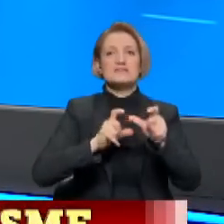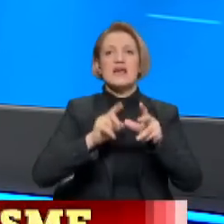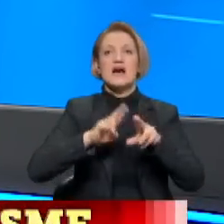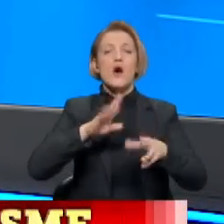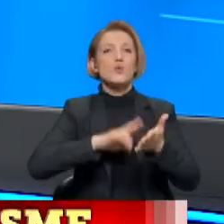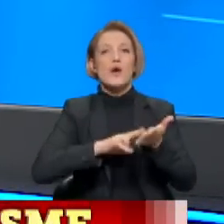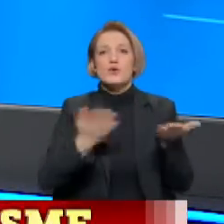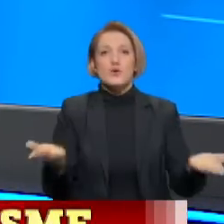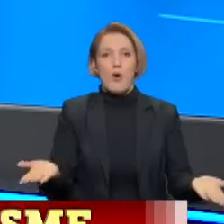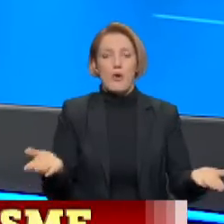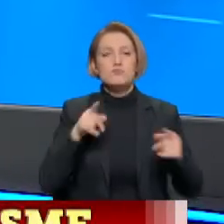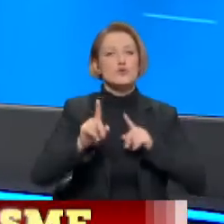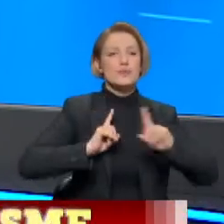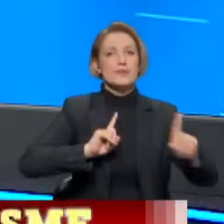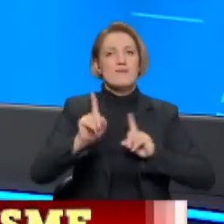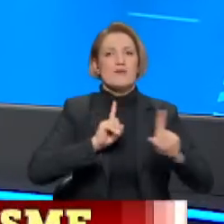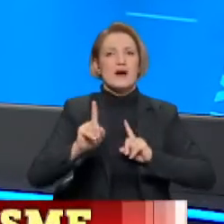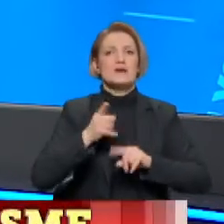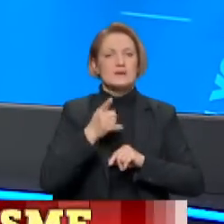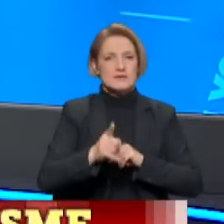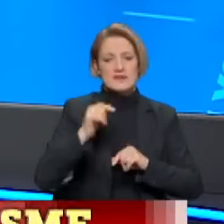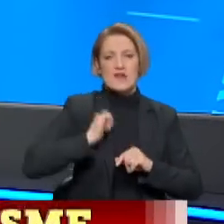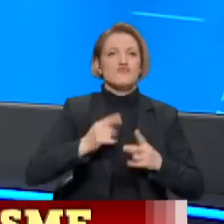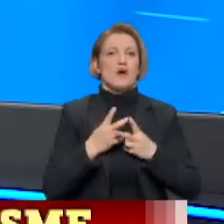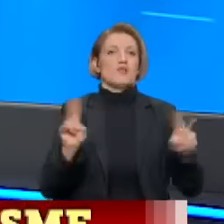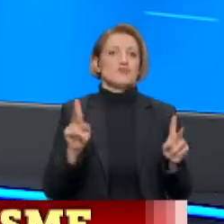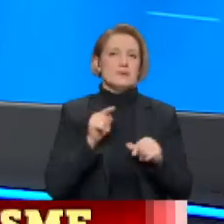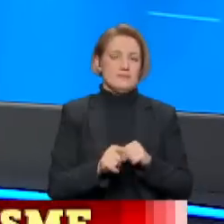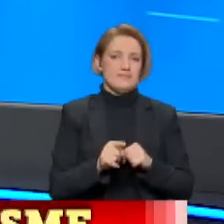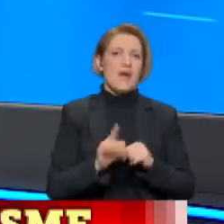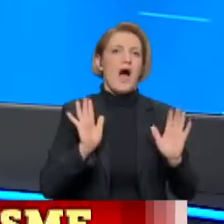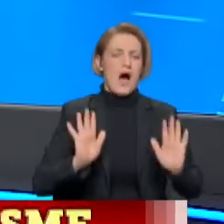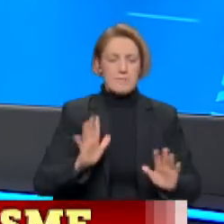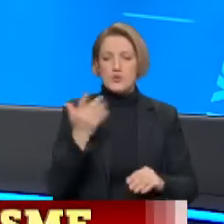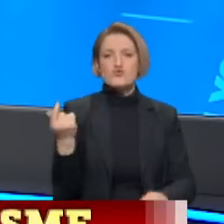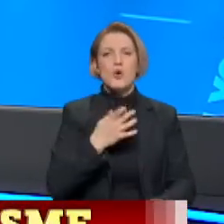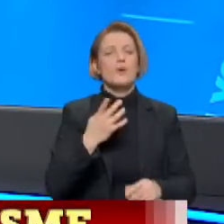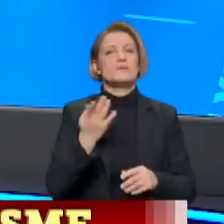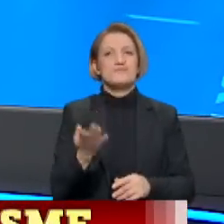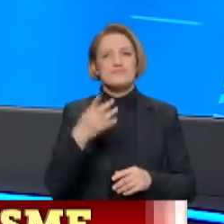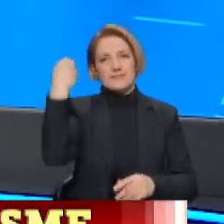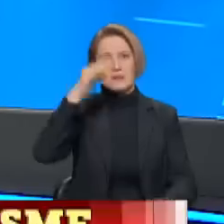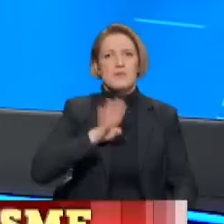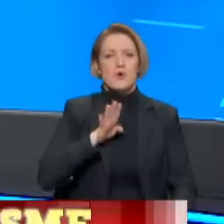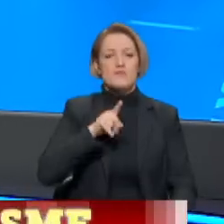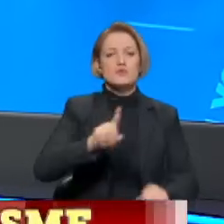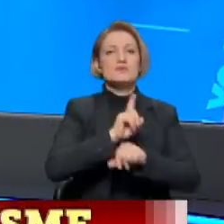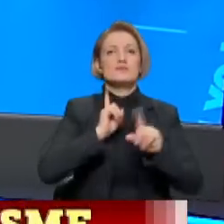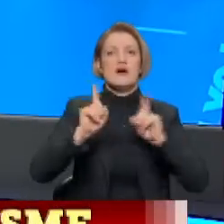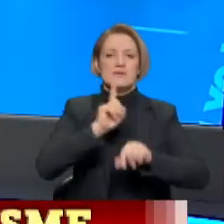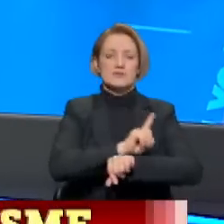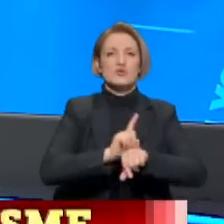yok, bulunmuyor. Yani bu davayı reisten savcı açtı ama pek çok kez de Ekrem İmamoğlu bu dava